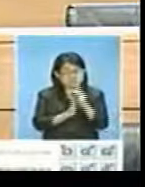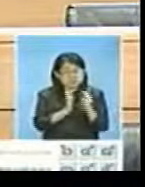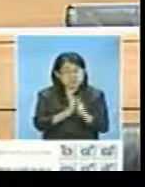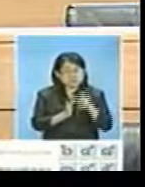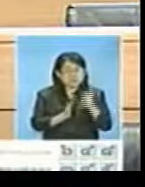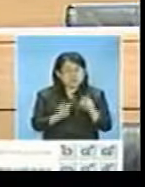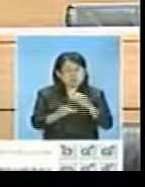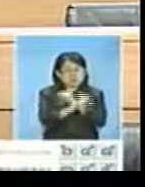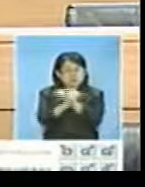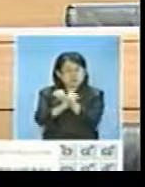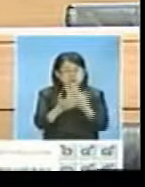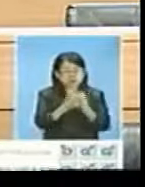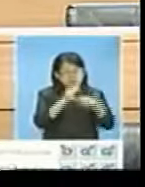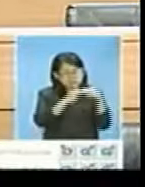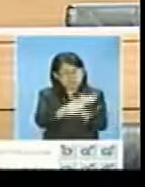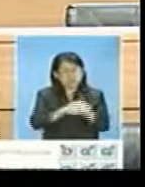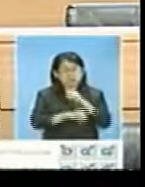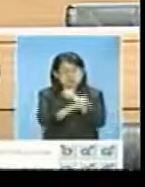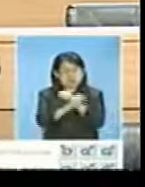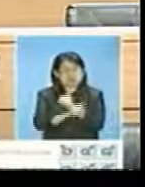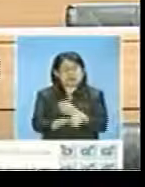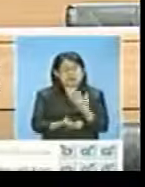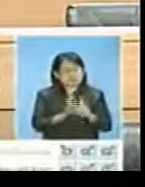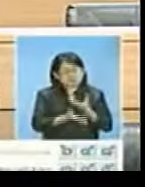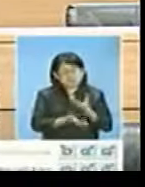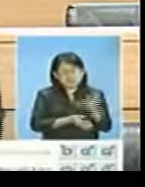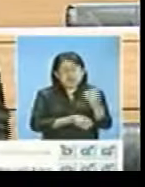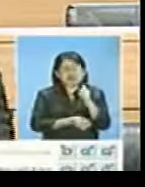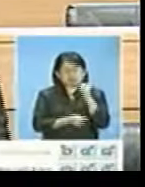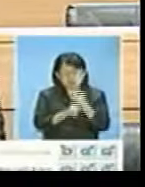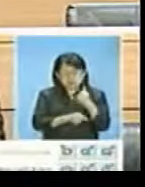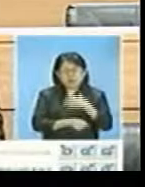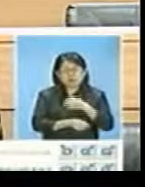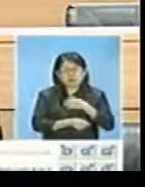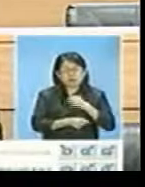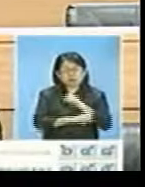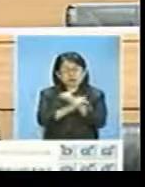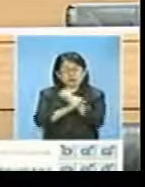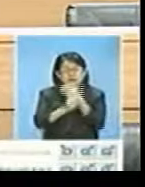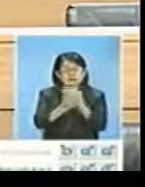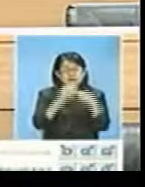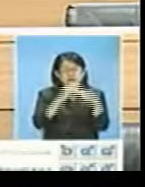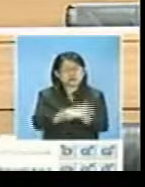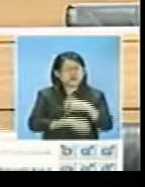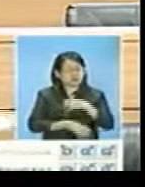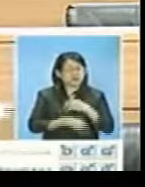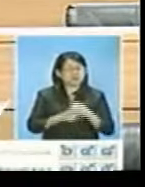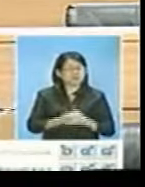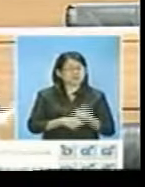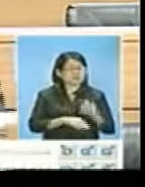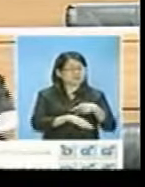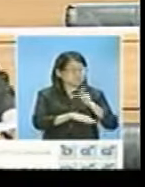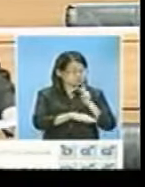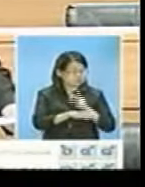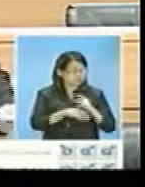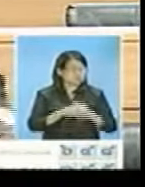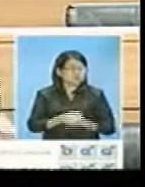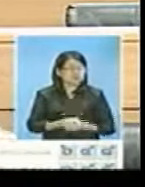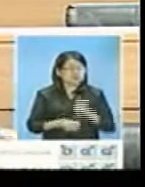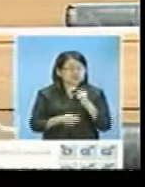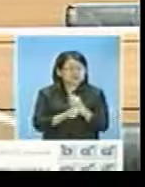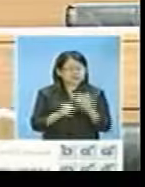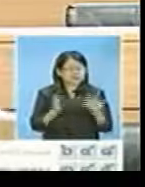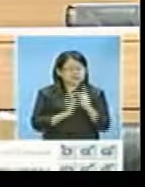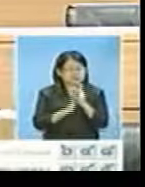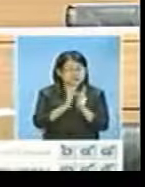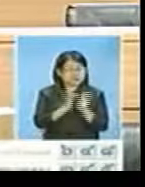คุ้มจะเสียเงินสักเท่าไหร่ก็คุ้มท่านประธานครับนอกจากนั้นแล้วเราจะทำยังไงถึงให้มีรัฐธรรมนูญ